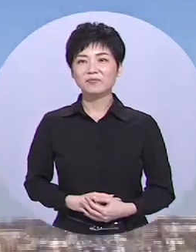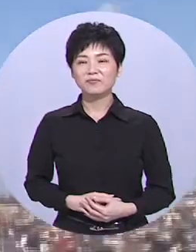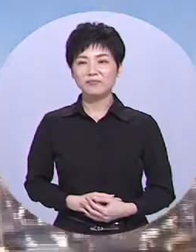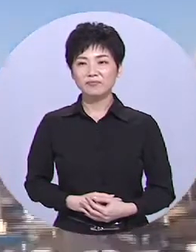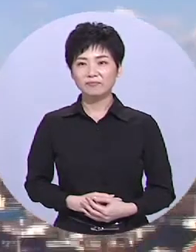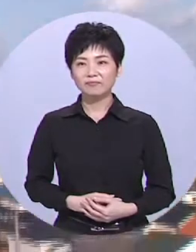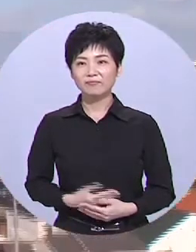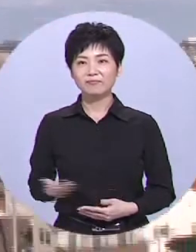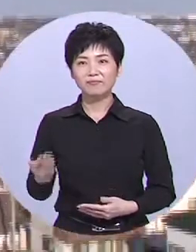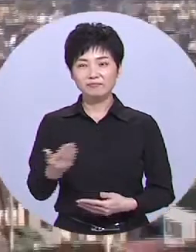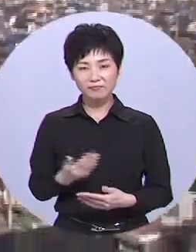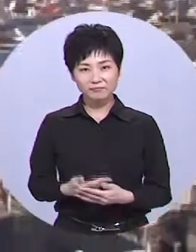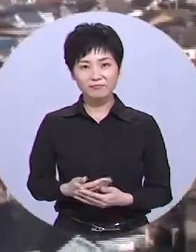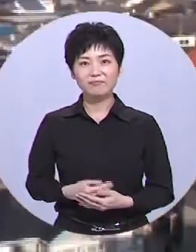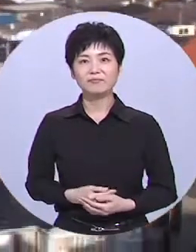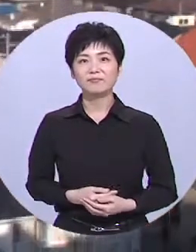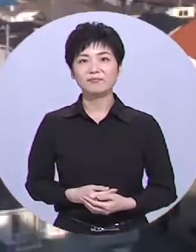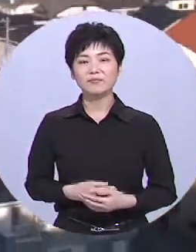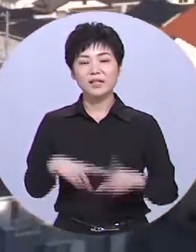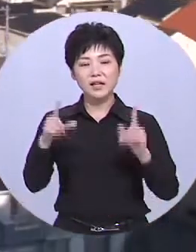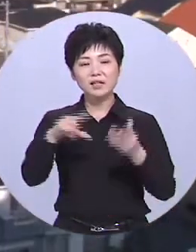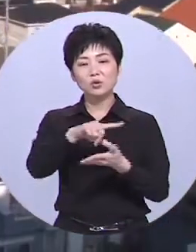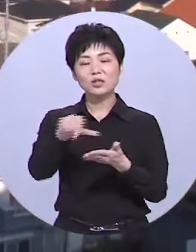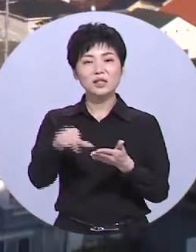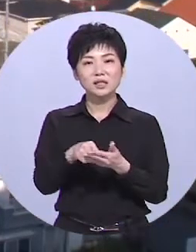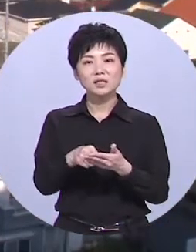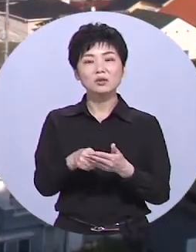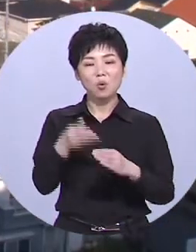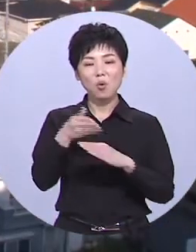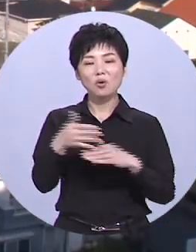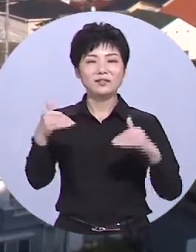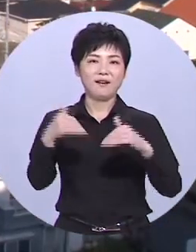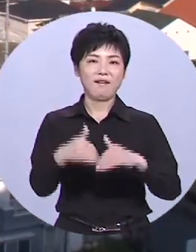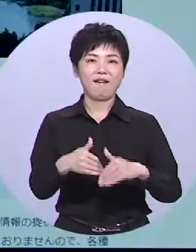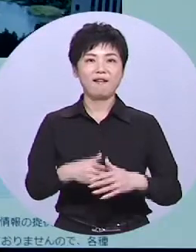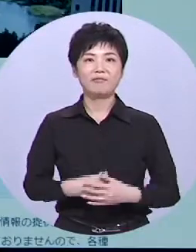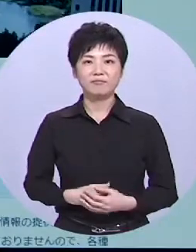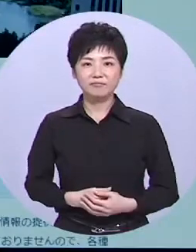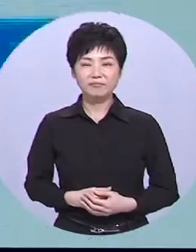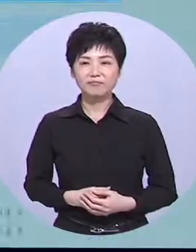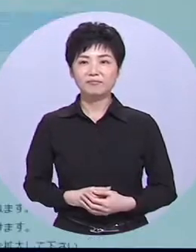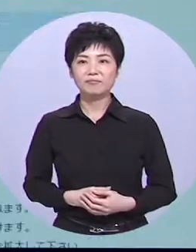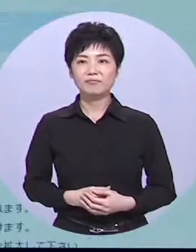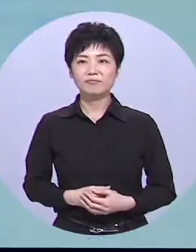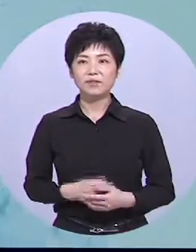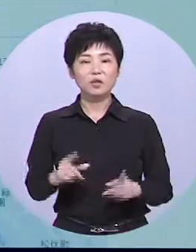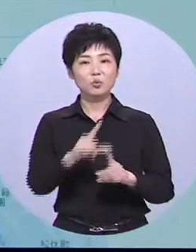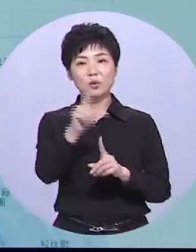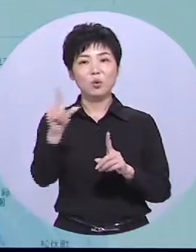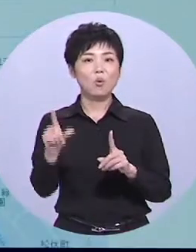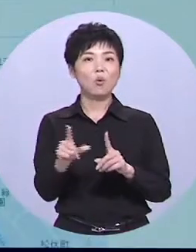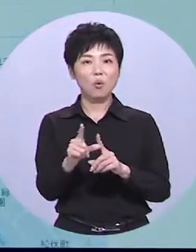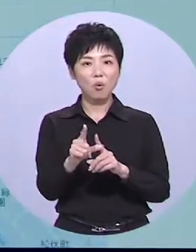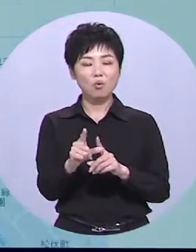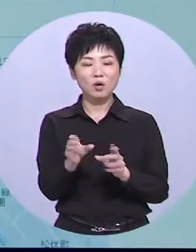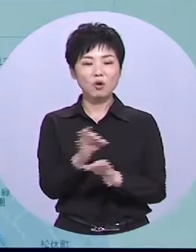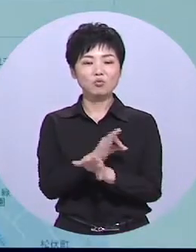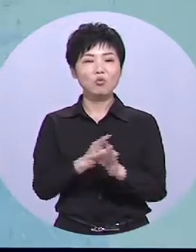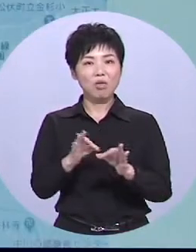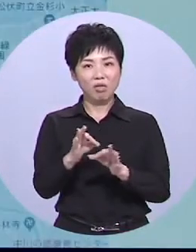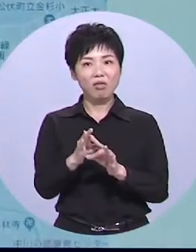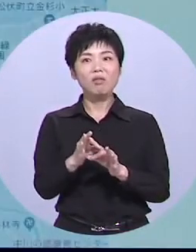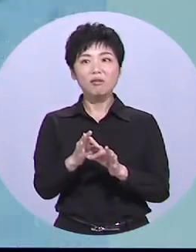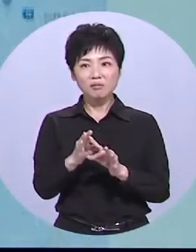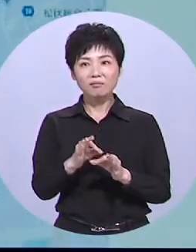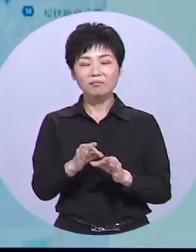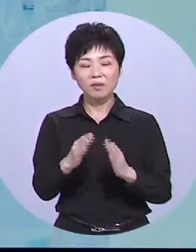こちらは埼玉県東部に位置する越谷市。越谷市にある NPO 法人が運営している